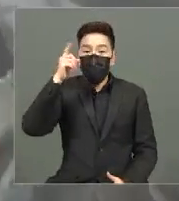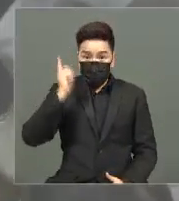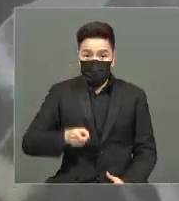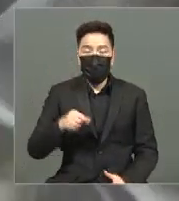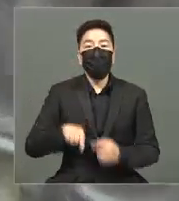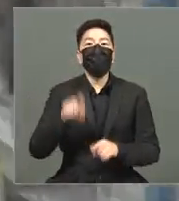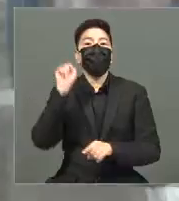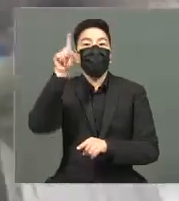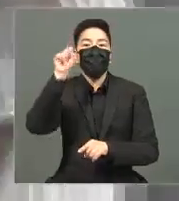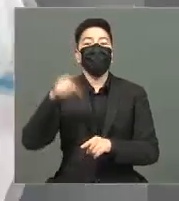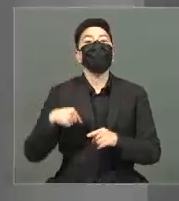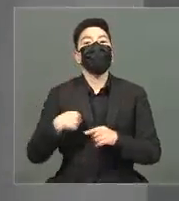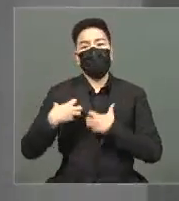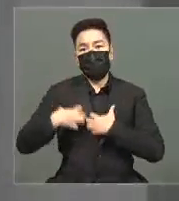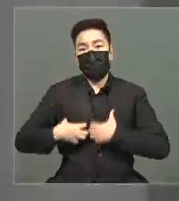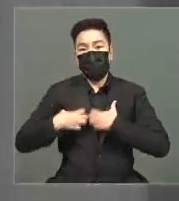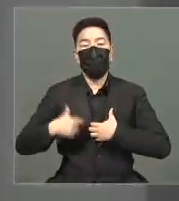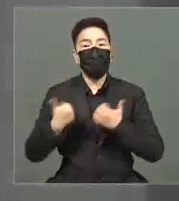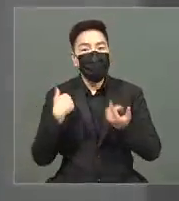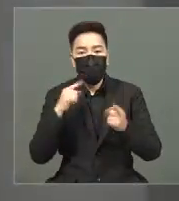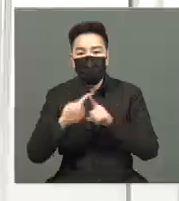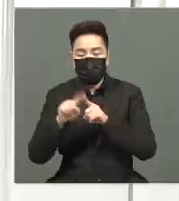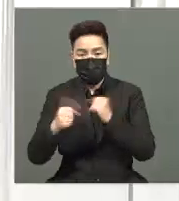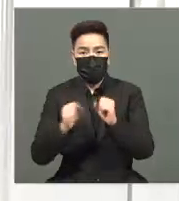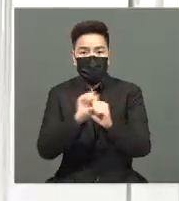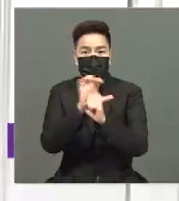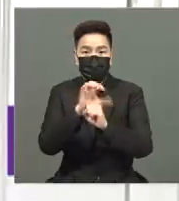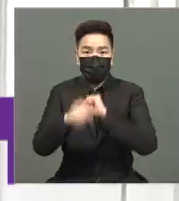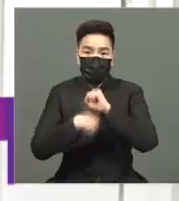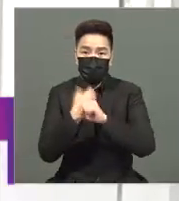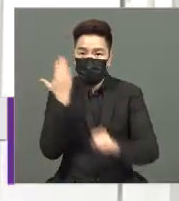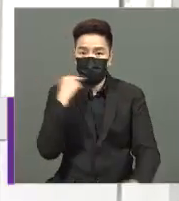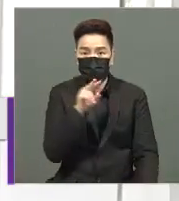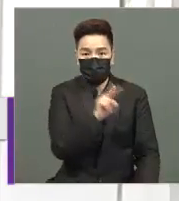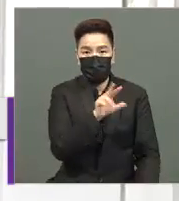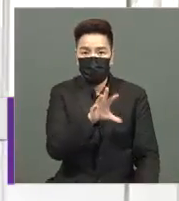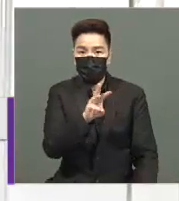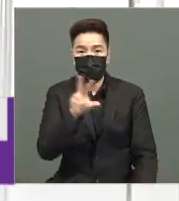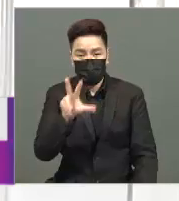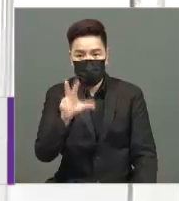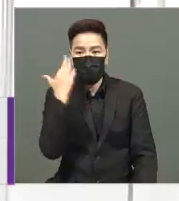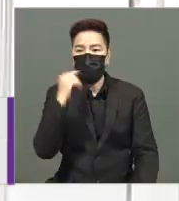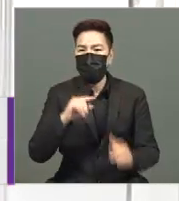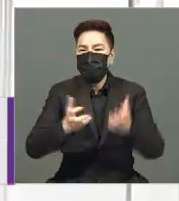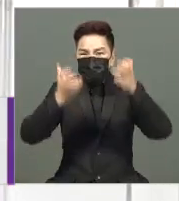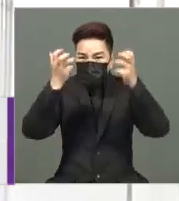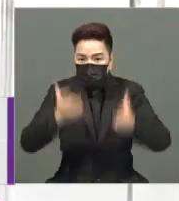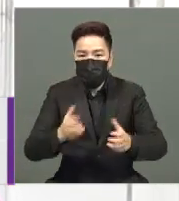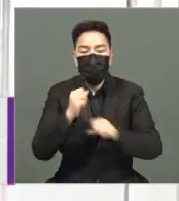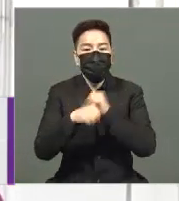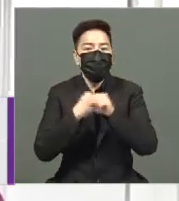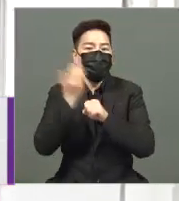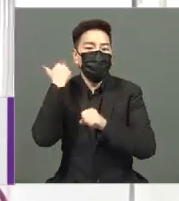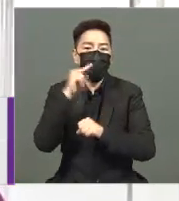ภาวะฉุกเฉินนั่นเองนะคะที่นี่พูดอีก 19เนี่ยเมื่อปี 63ที่เราเจอกันระบาดหนักๆเนี่ยนะคะในช่วงกลางปีเนี่ย